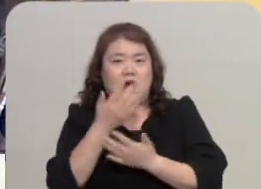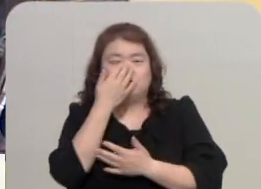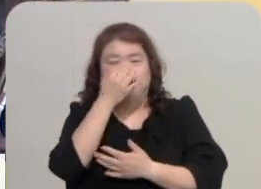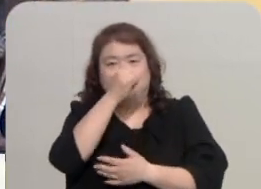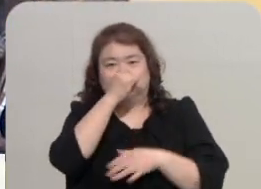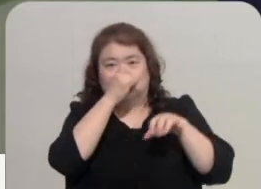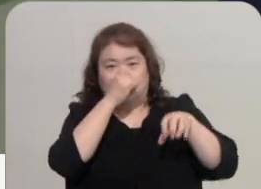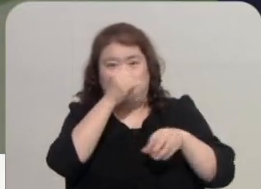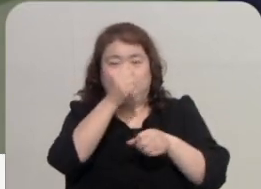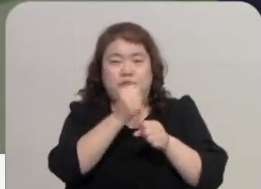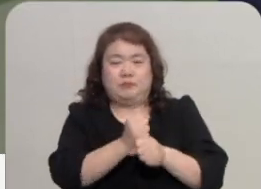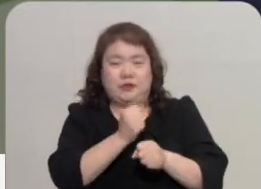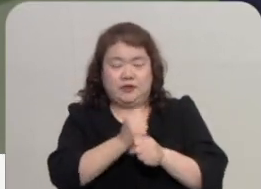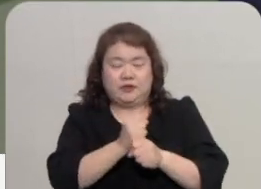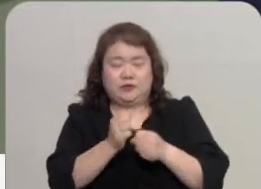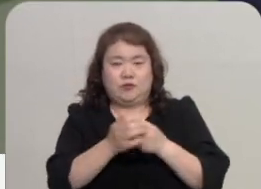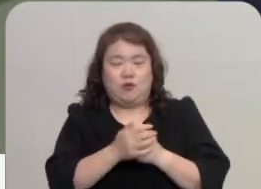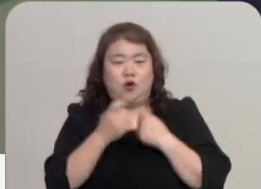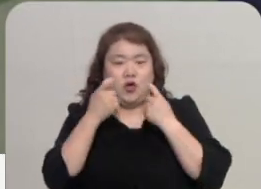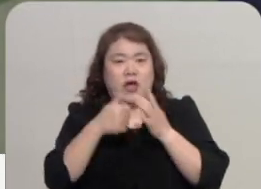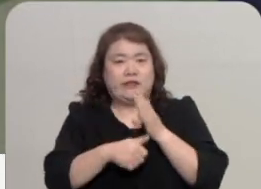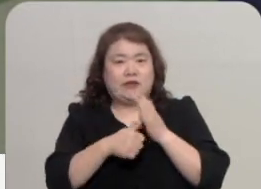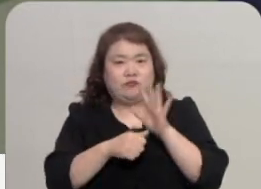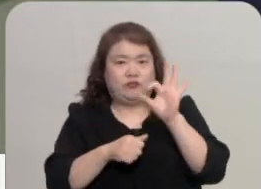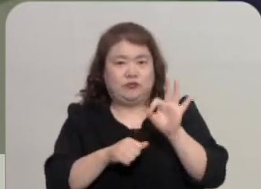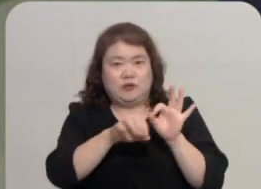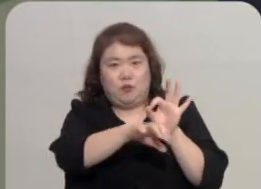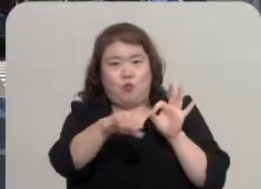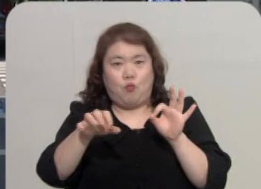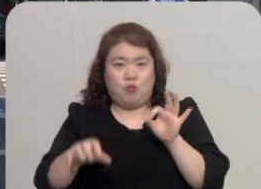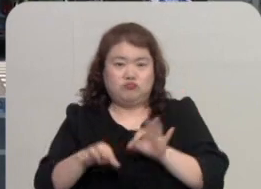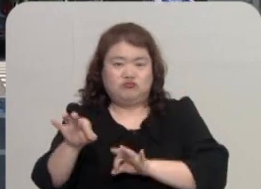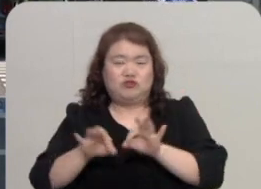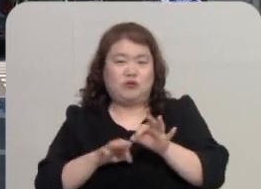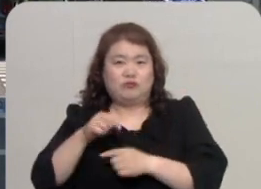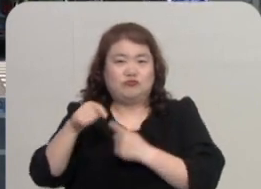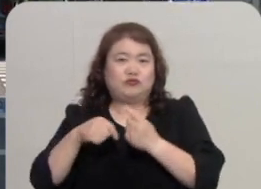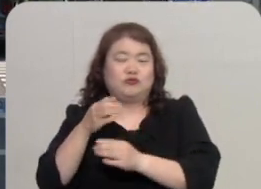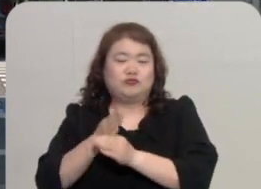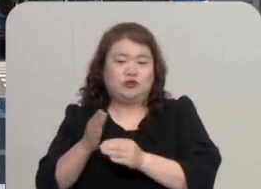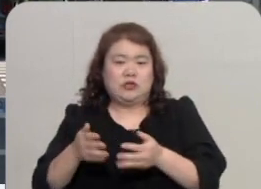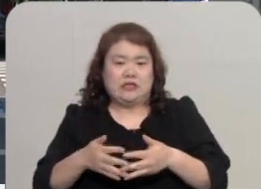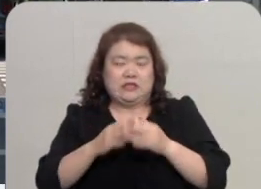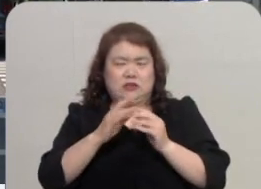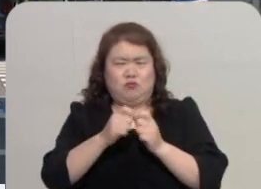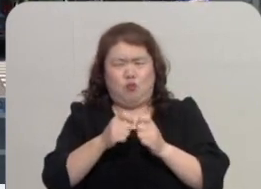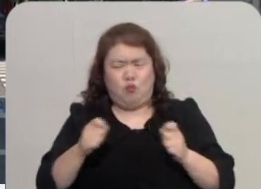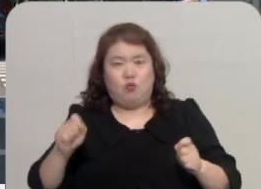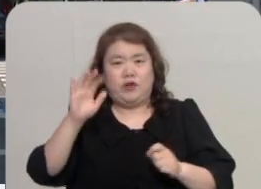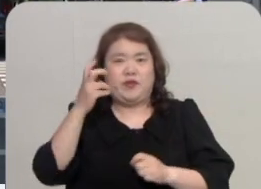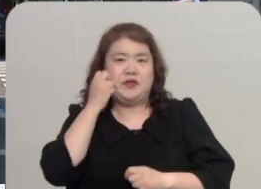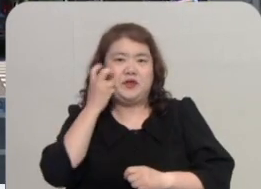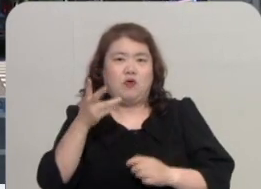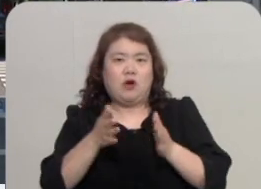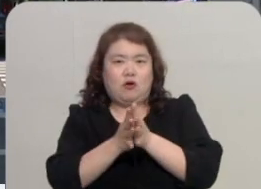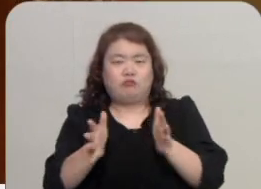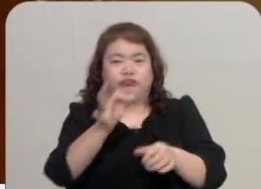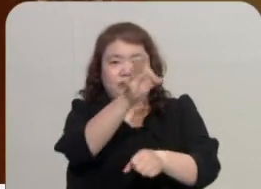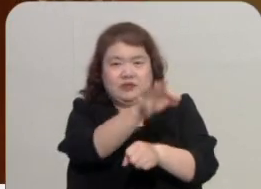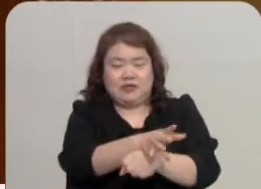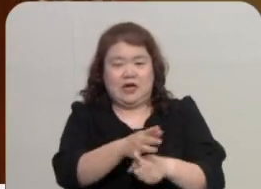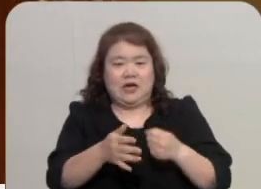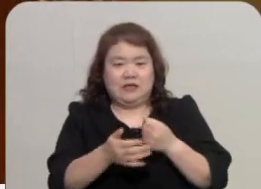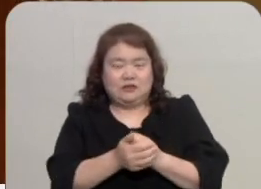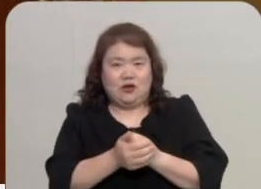공유 공간을 마련하고 여행 상품 10여 개를 운영합니다. 지은 지 수십 년 된 여관 건물을 사들여